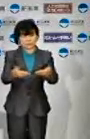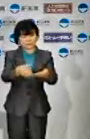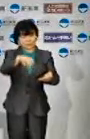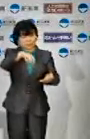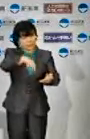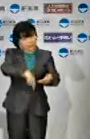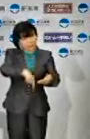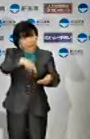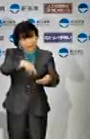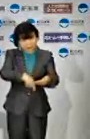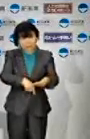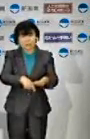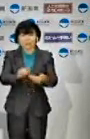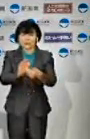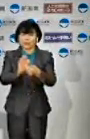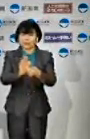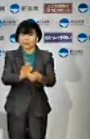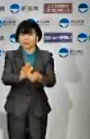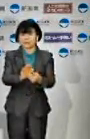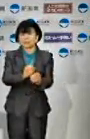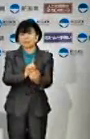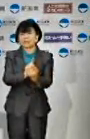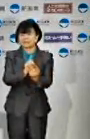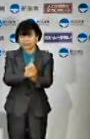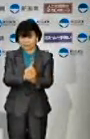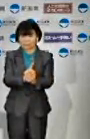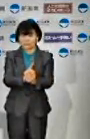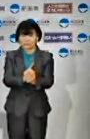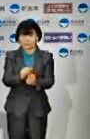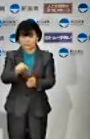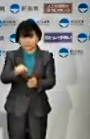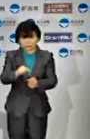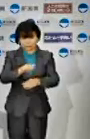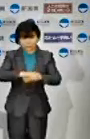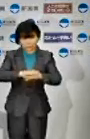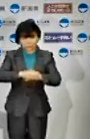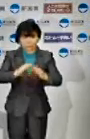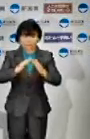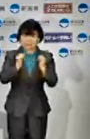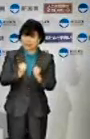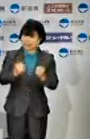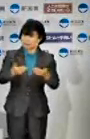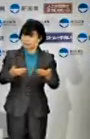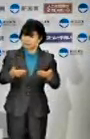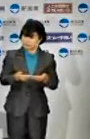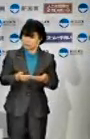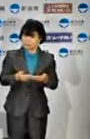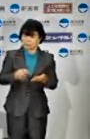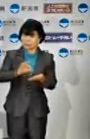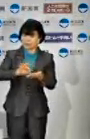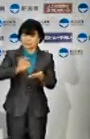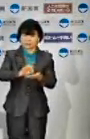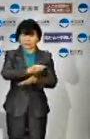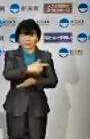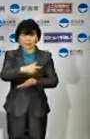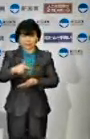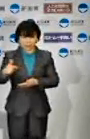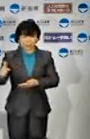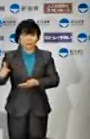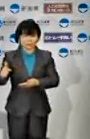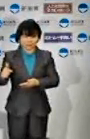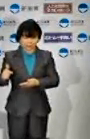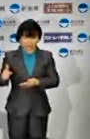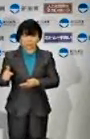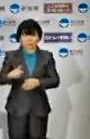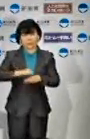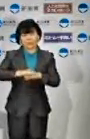防止対策であり、あるいは、在宅勤務を活用ですとか、そうしたことで、事業継続、県